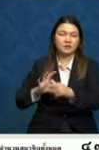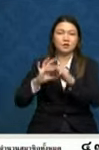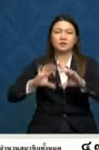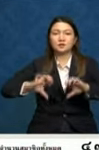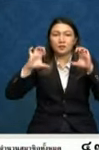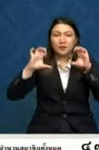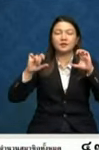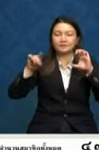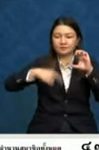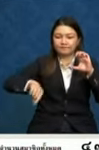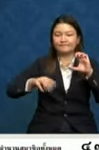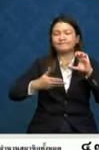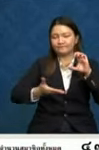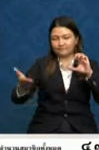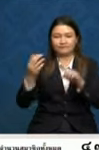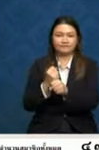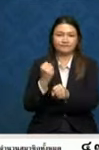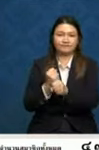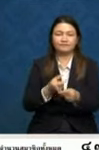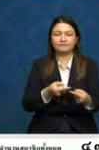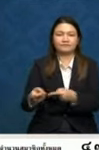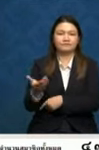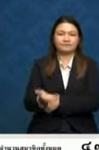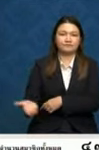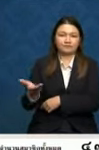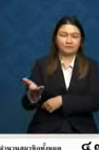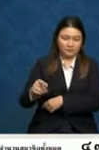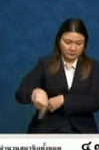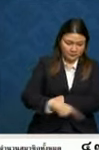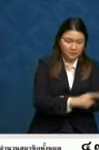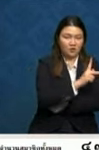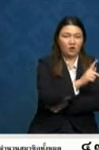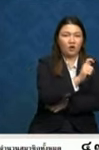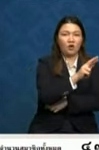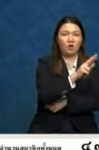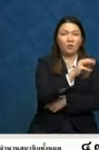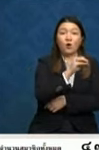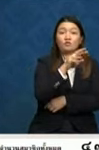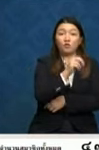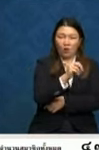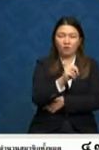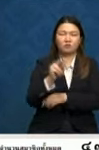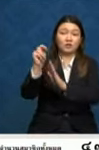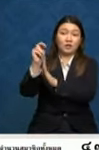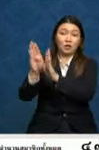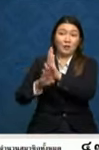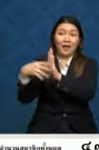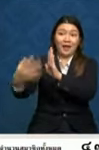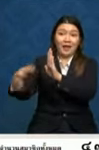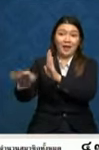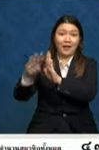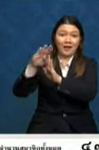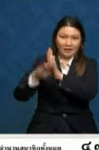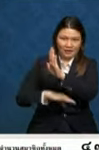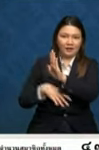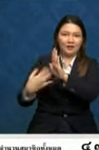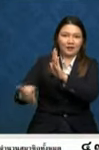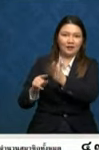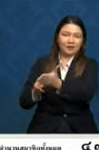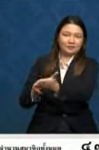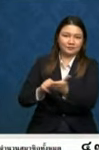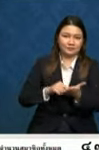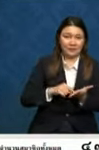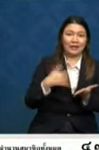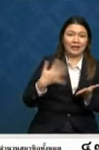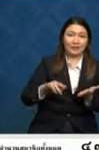ครับให้ไปปฏิบัติภารกิจต่อไปในขณะที่กอรมน.จะเป็นหน่วยงานที่นำนโยบายที่ผ่านความเห็นชอบจากฝ่ายบ